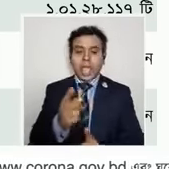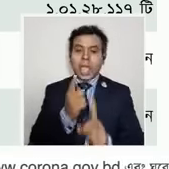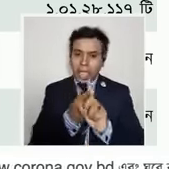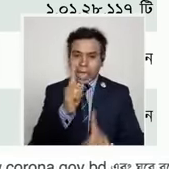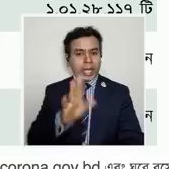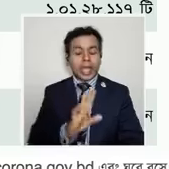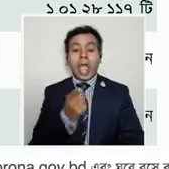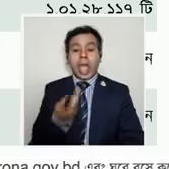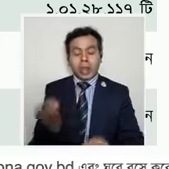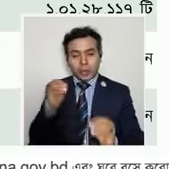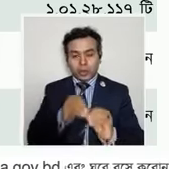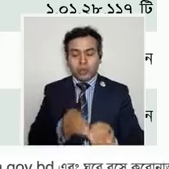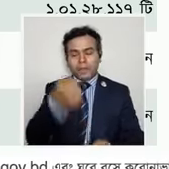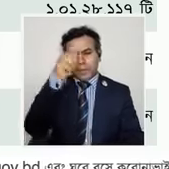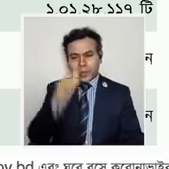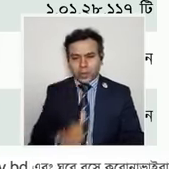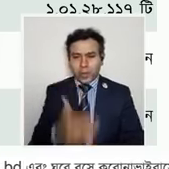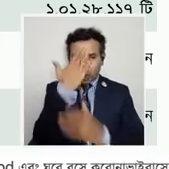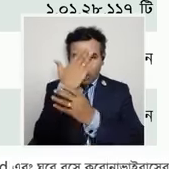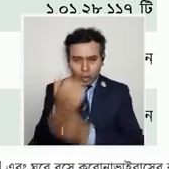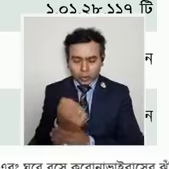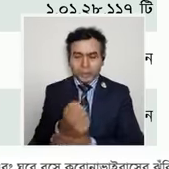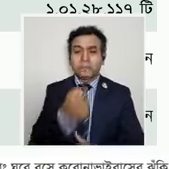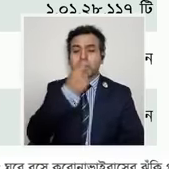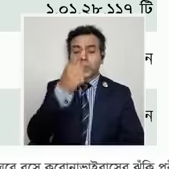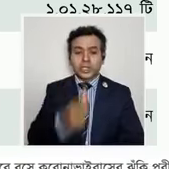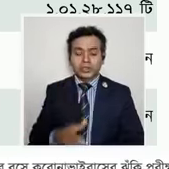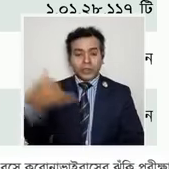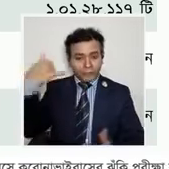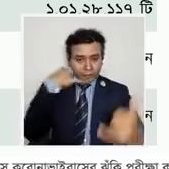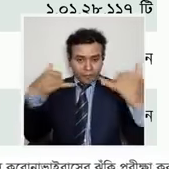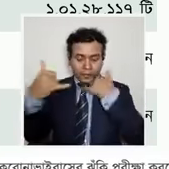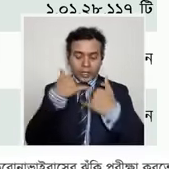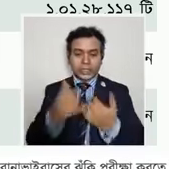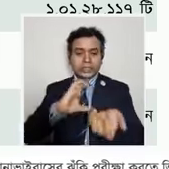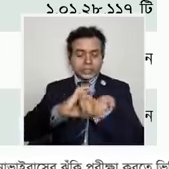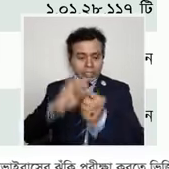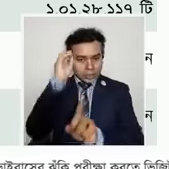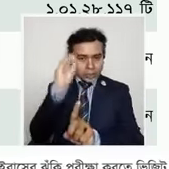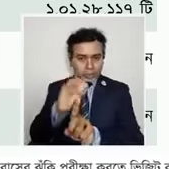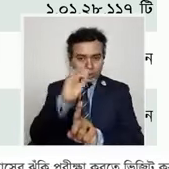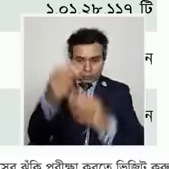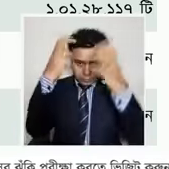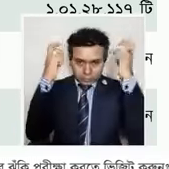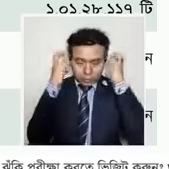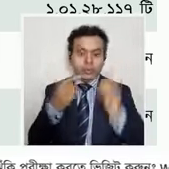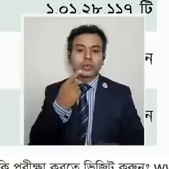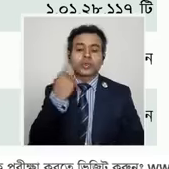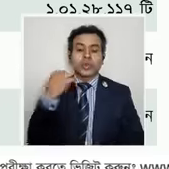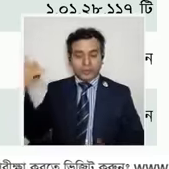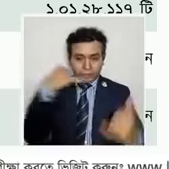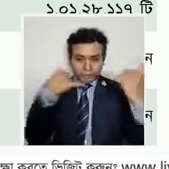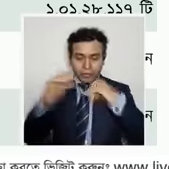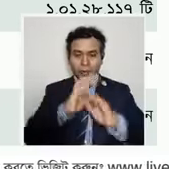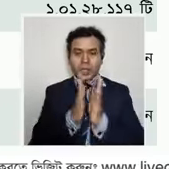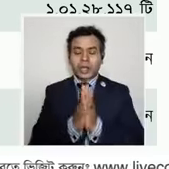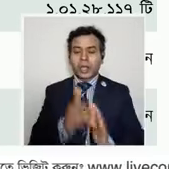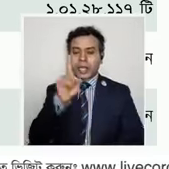16,291 জন চিকিৎসক প্রস্তুত আছেন এবং 24 ঘন্টায় অনলাইন মুক্ত পাঠে নতুন চিকিৎসক যুক্ত হয়েছেন 5 জন।